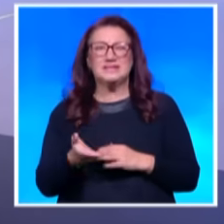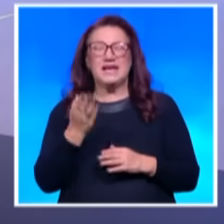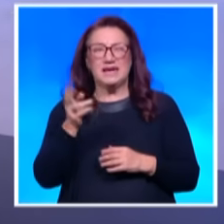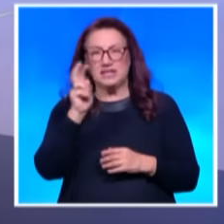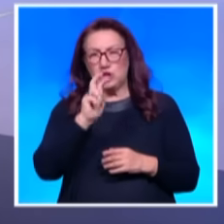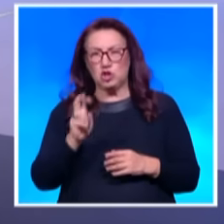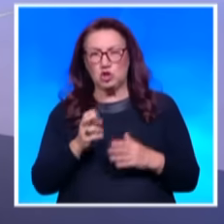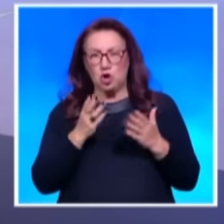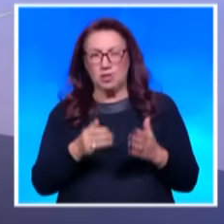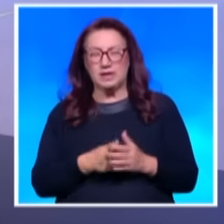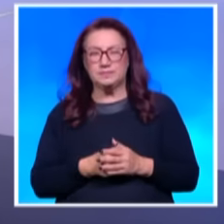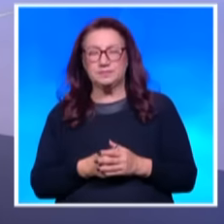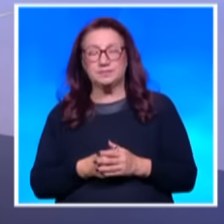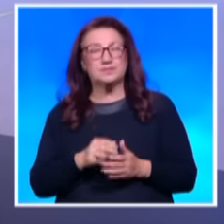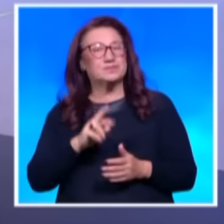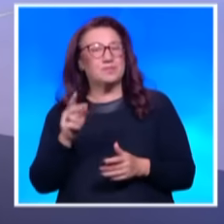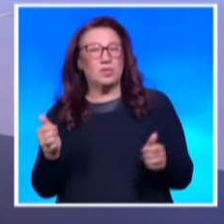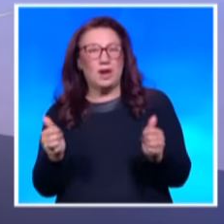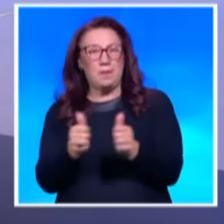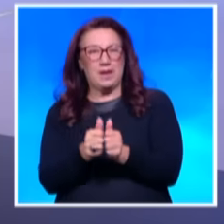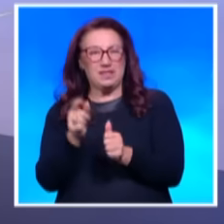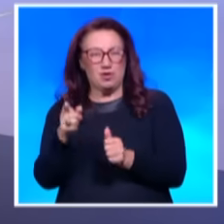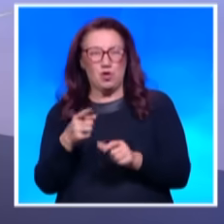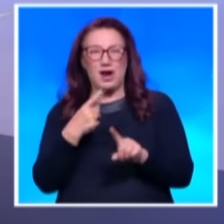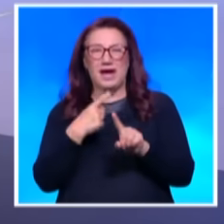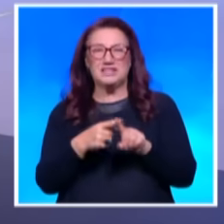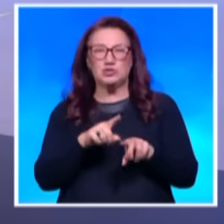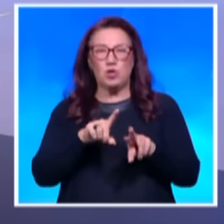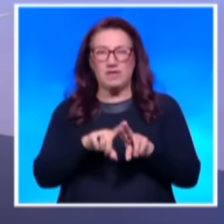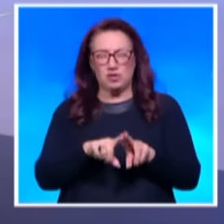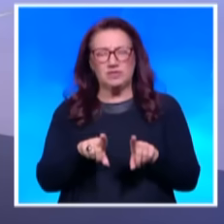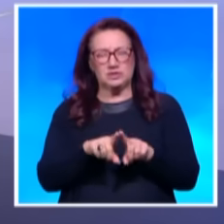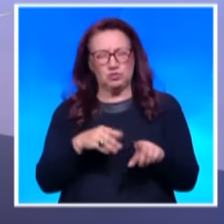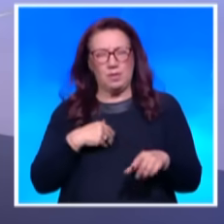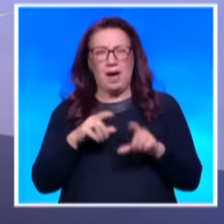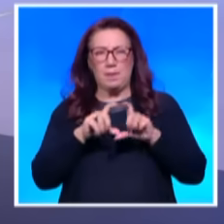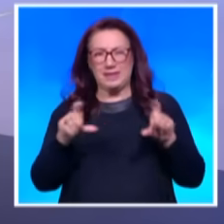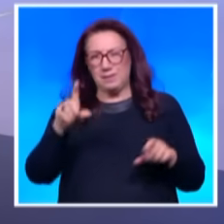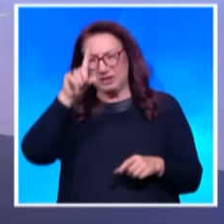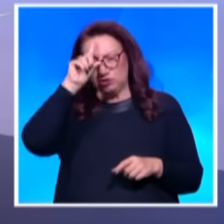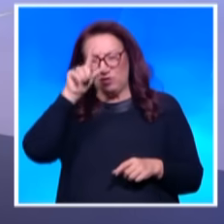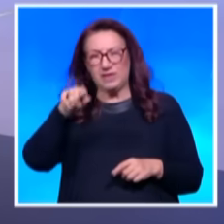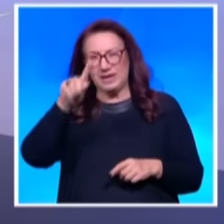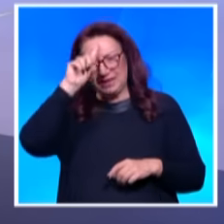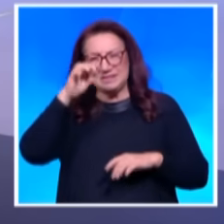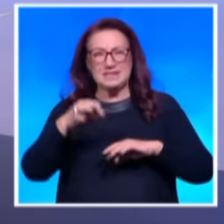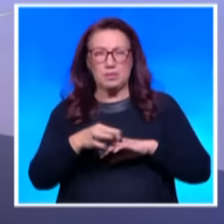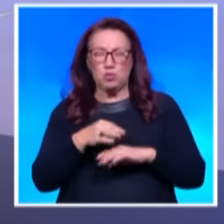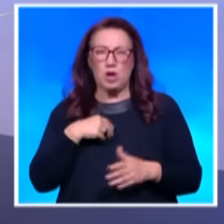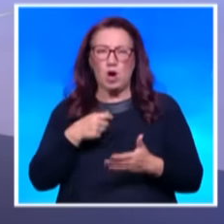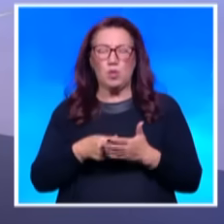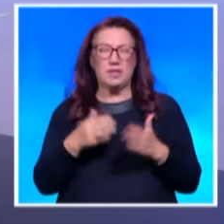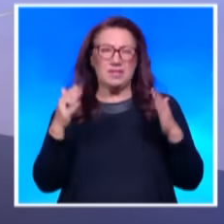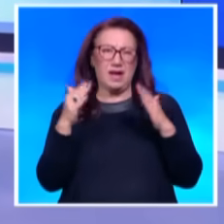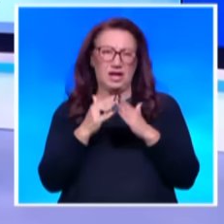долара. Коалиционният му партньор Христо Иванов също има апартамент в София, а съпругата му се е здобила с къща с